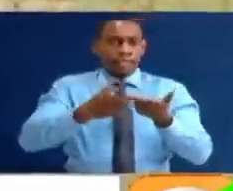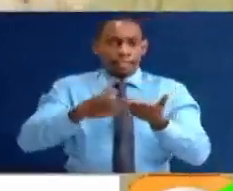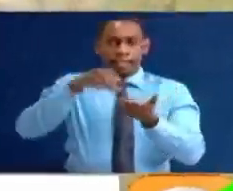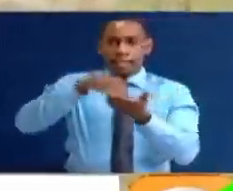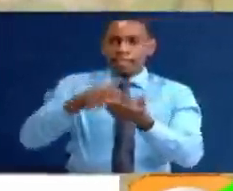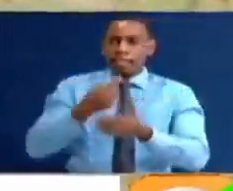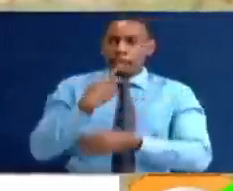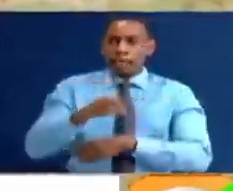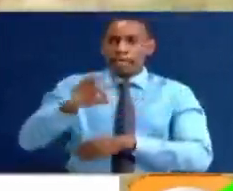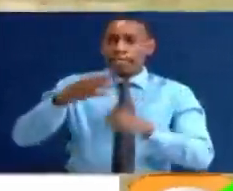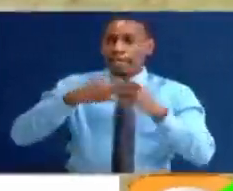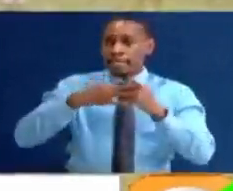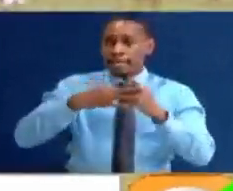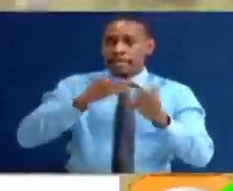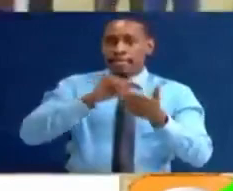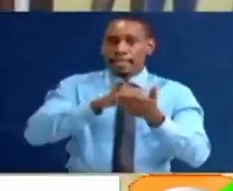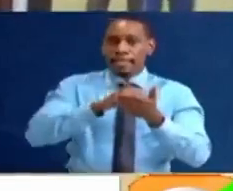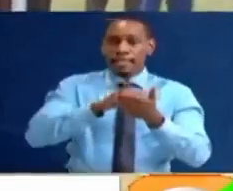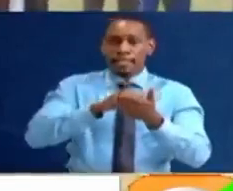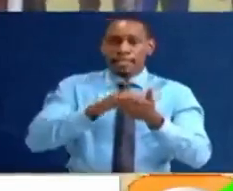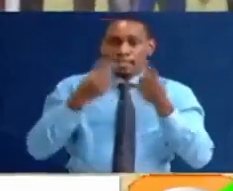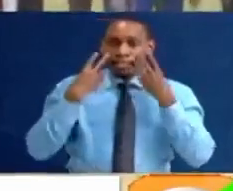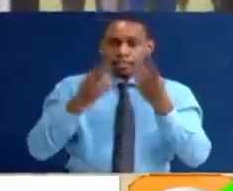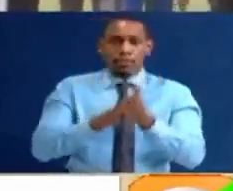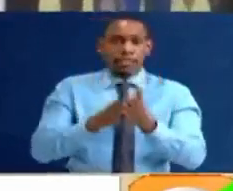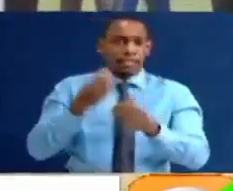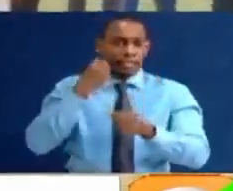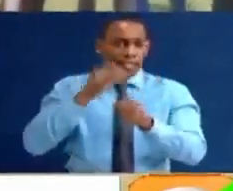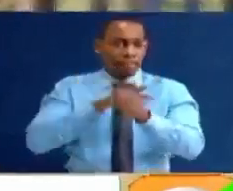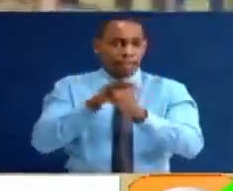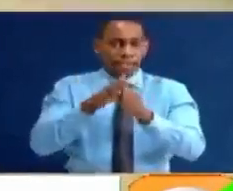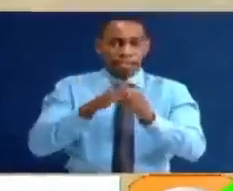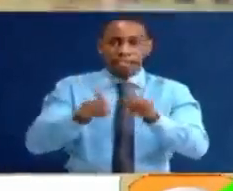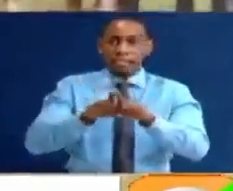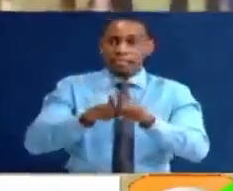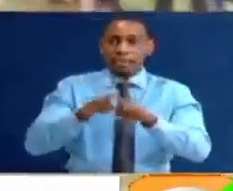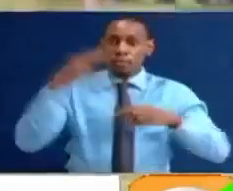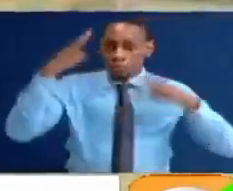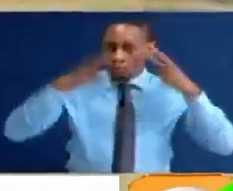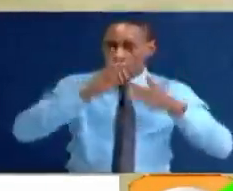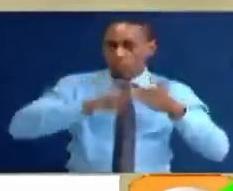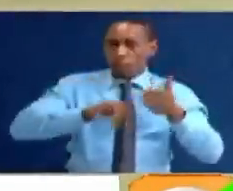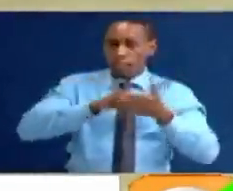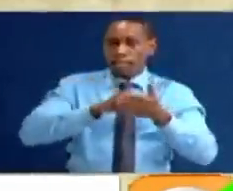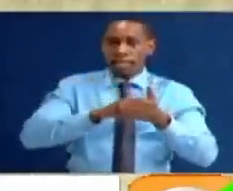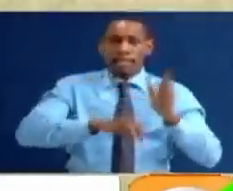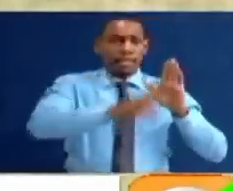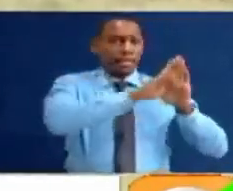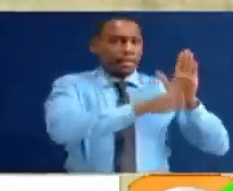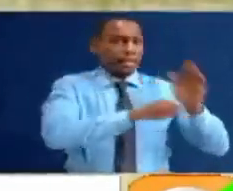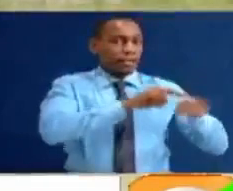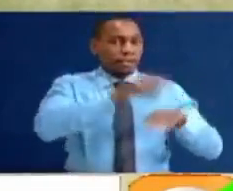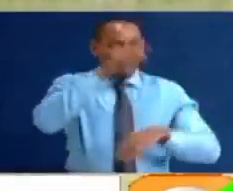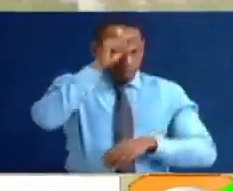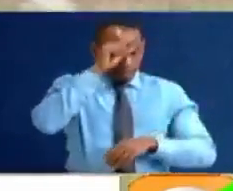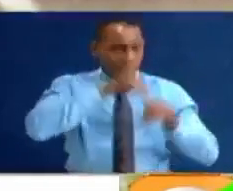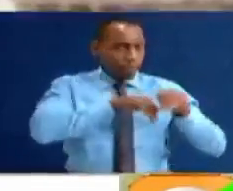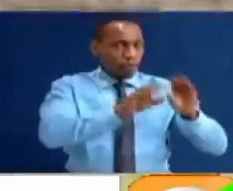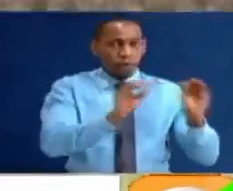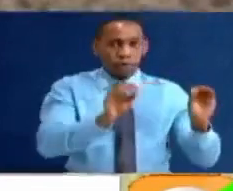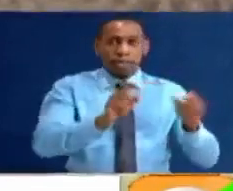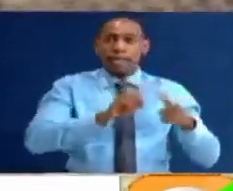kesi 138 ambao wamepatikana na virusi vya corona, huku hofu ikiwa endapo masharti ya serikali kuu